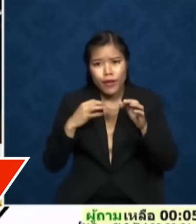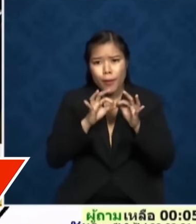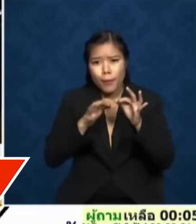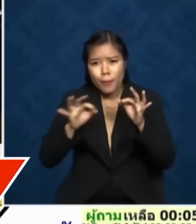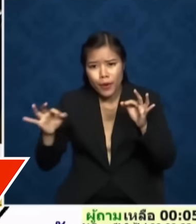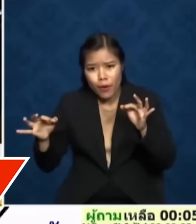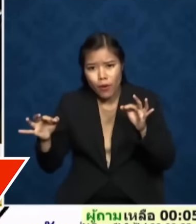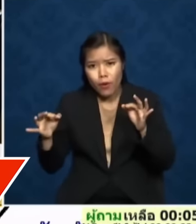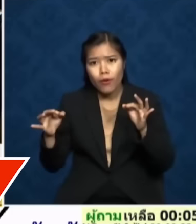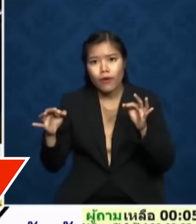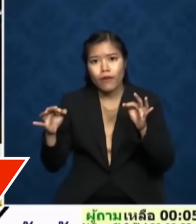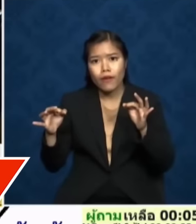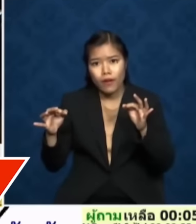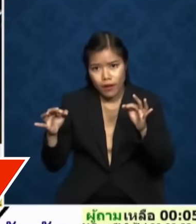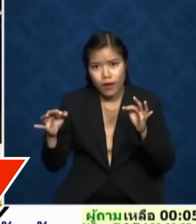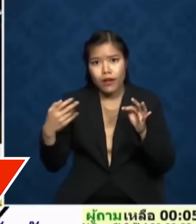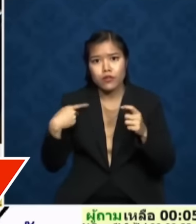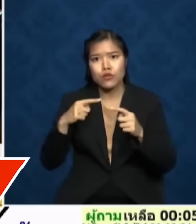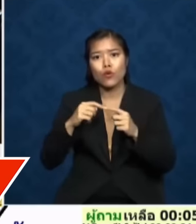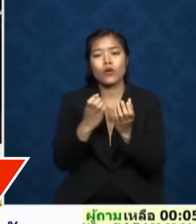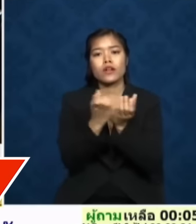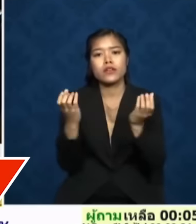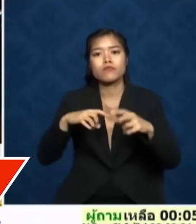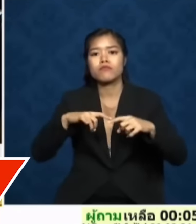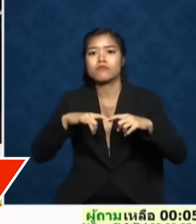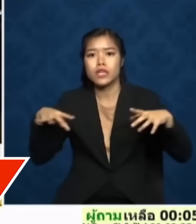ติที่ขัดหรือแย้งต่อรัฐธรรมนูญ